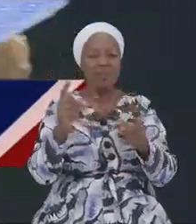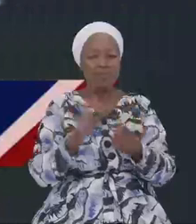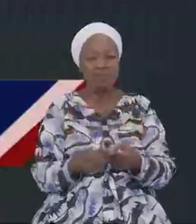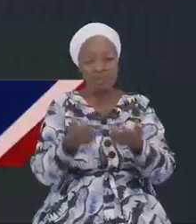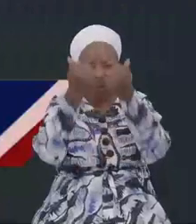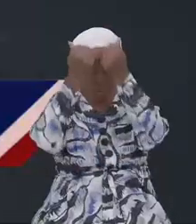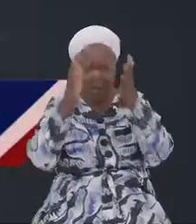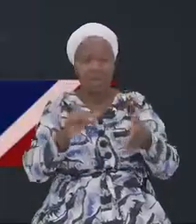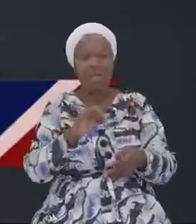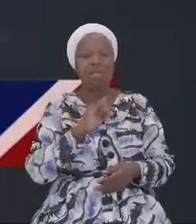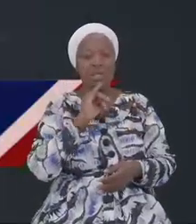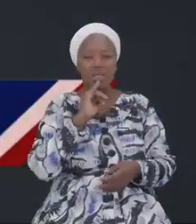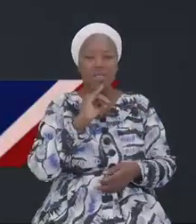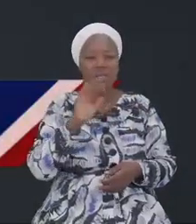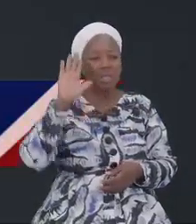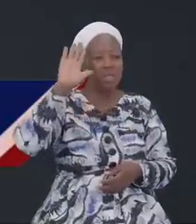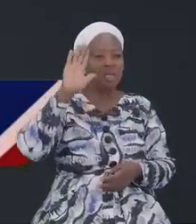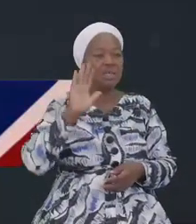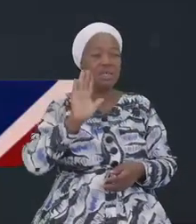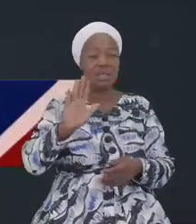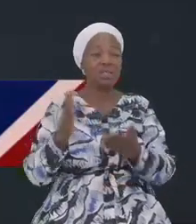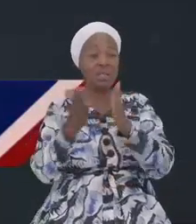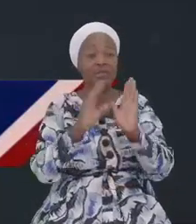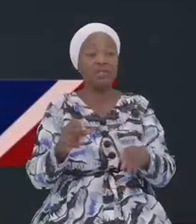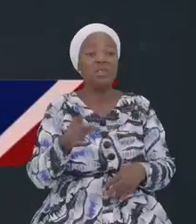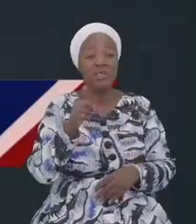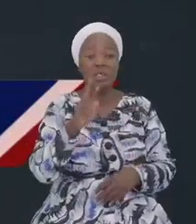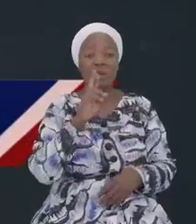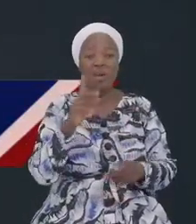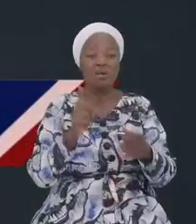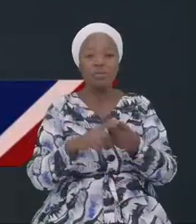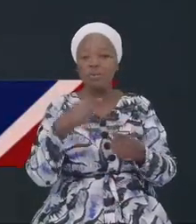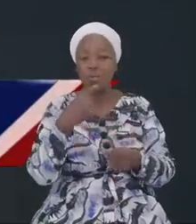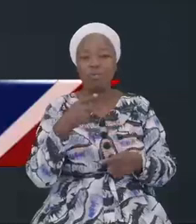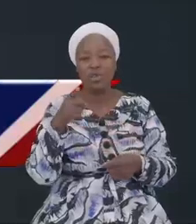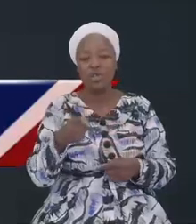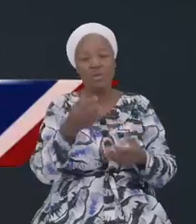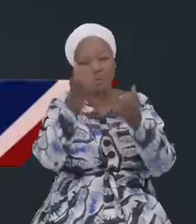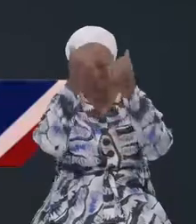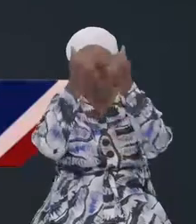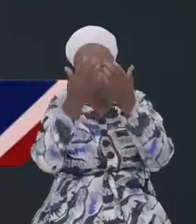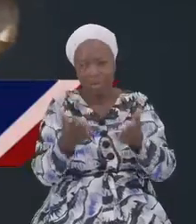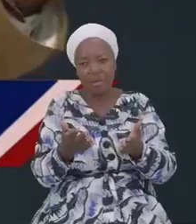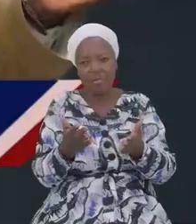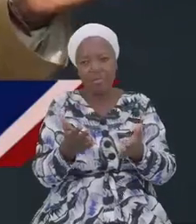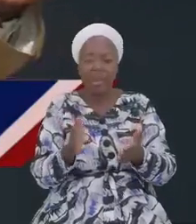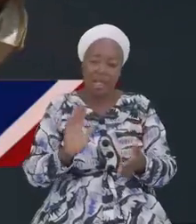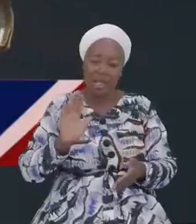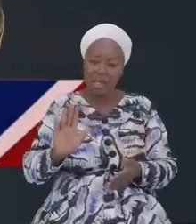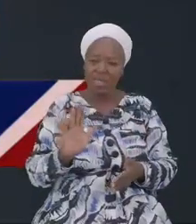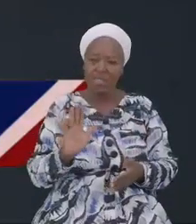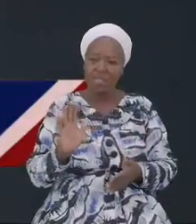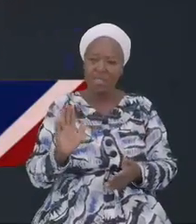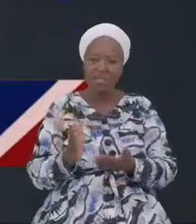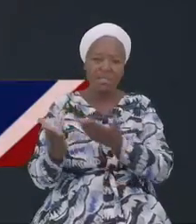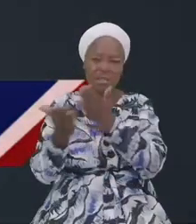Romains chapitre 6, verset 16. Il dit, ne savez-vous pas que celui à qui vous vous soumettez devient, ne savez-vous pas, qu'en vous livrant à quelqu'un, comme